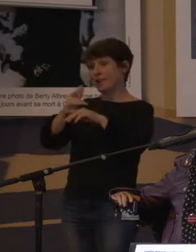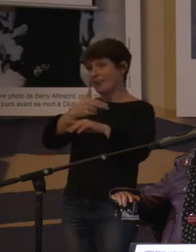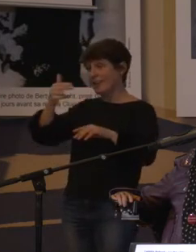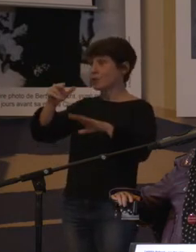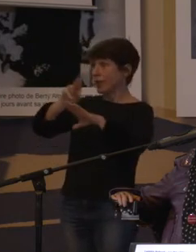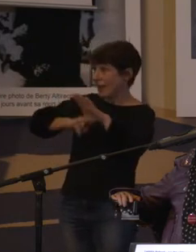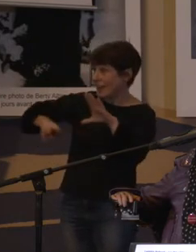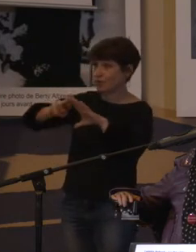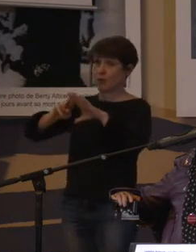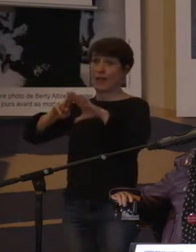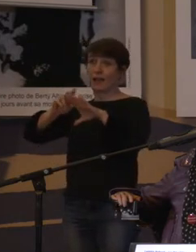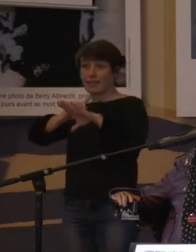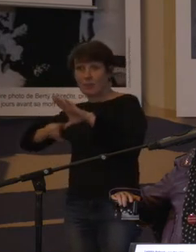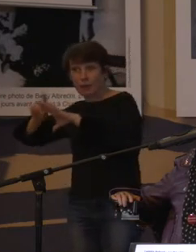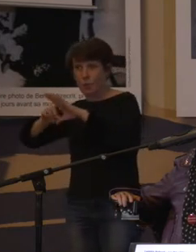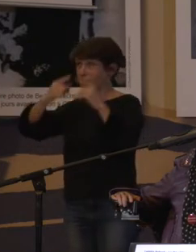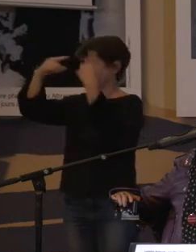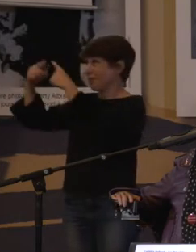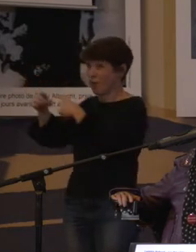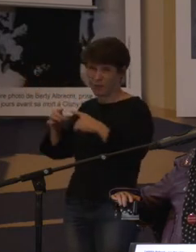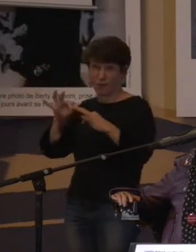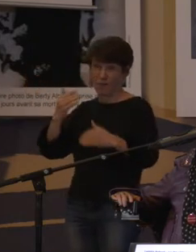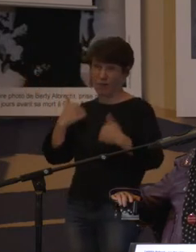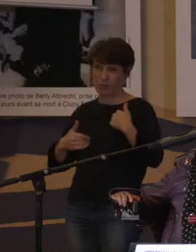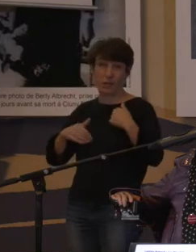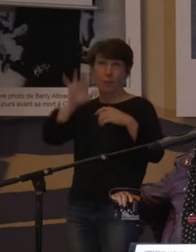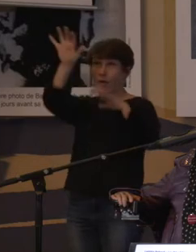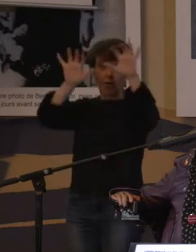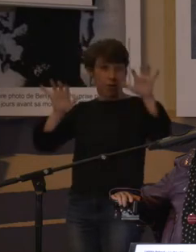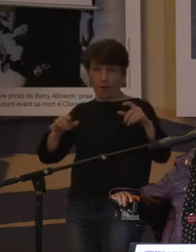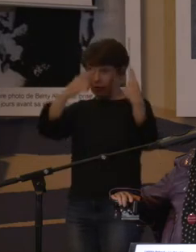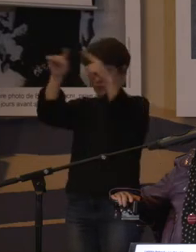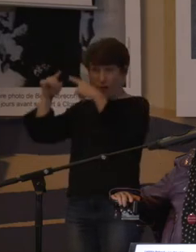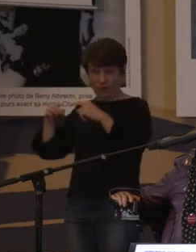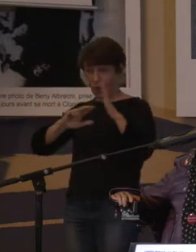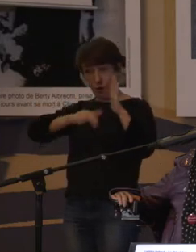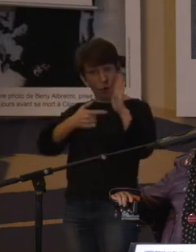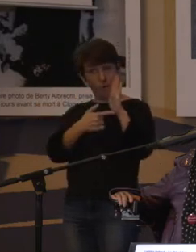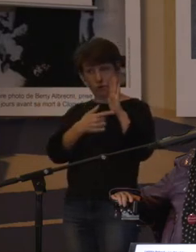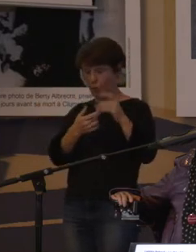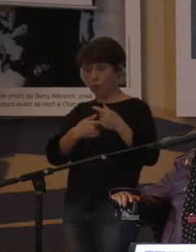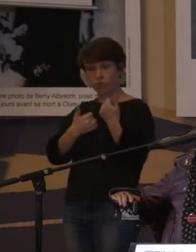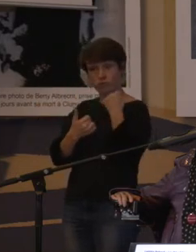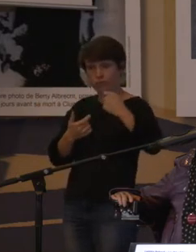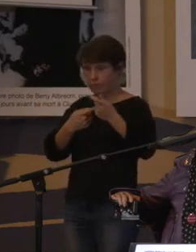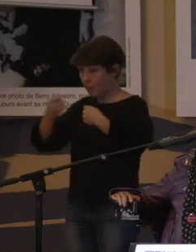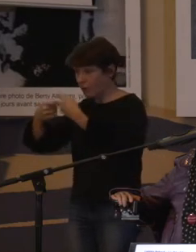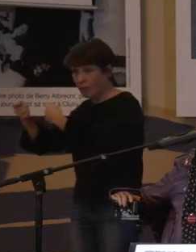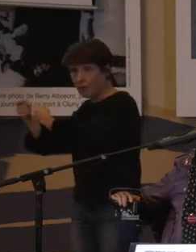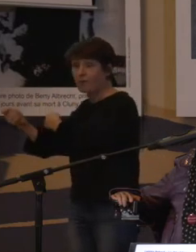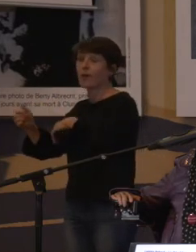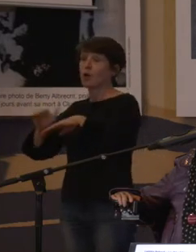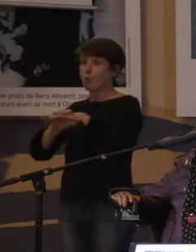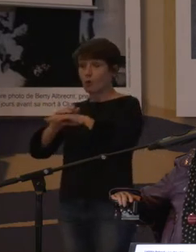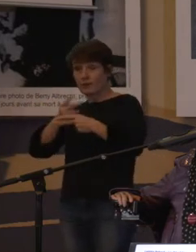régionales, municipales, relatives au handicap, qui ne sont toujours pas adaptées à la Convention. Et les politiques publiques qui sont toujours fondées sur